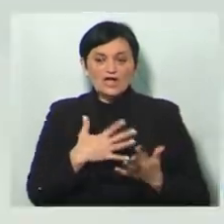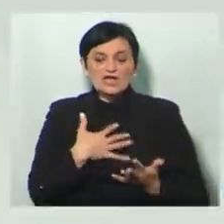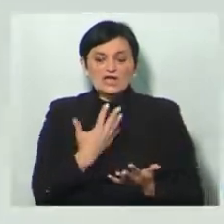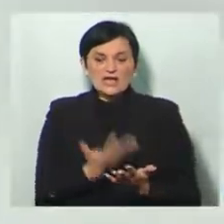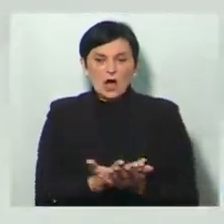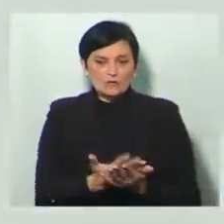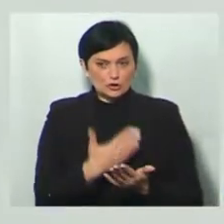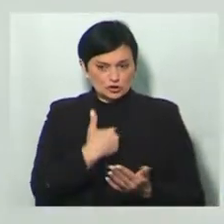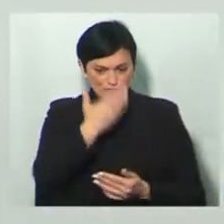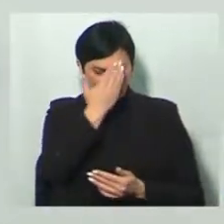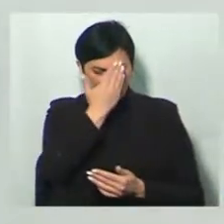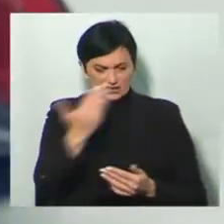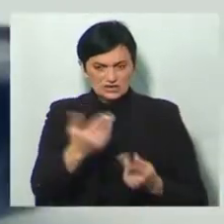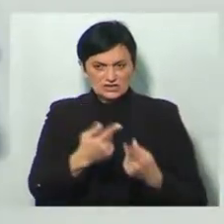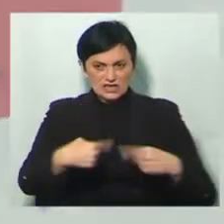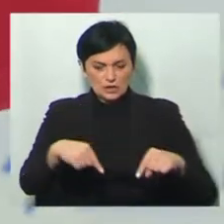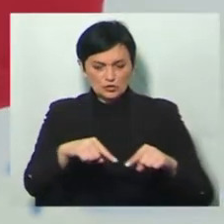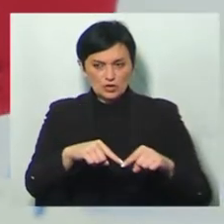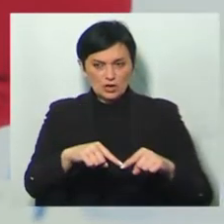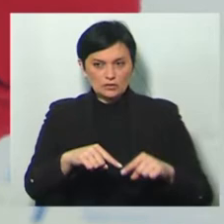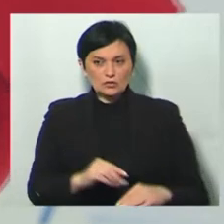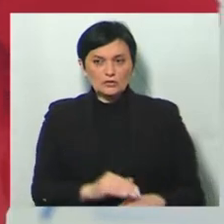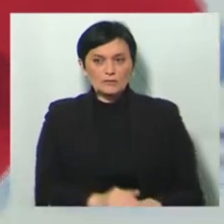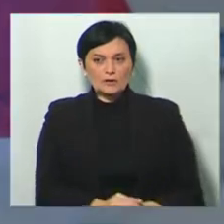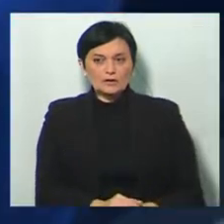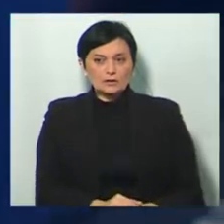Გავააქტიუროთ ჩვენი საზოგადოება.